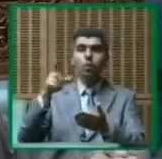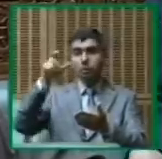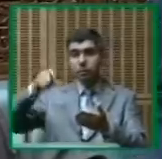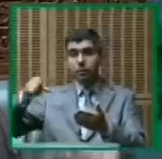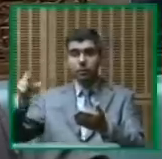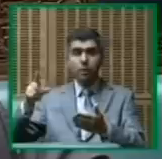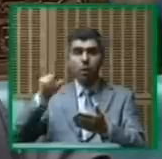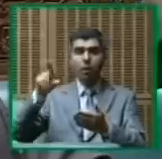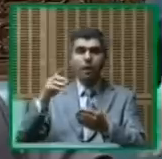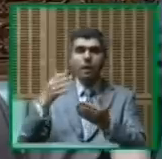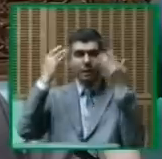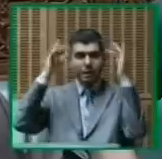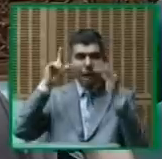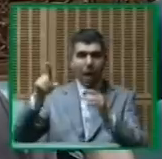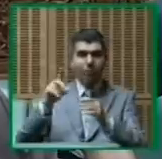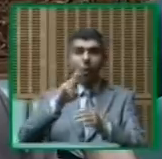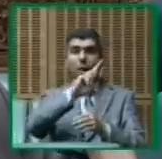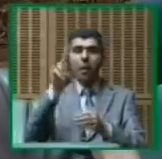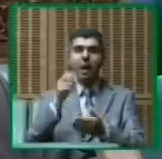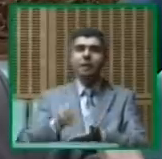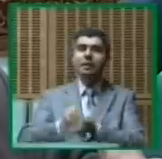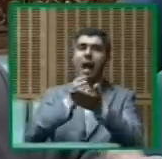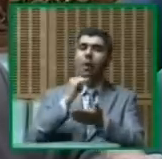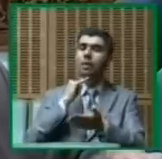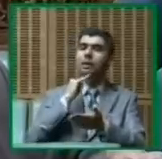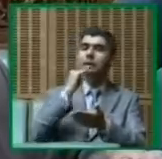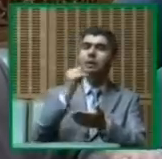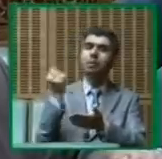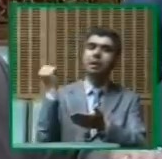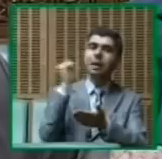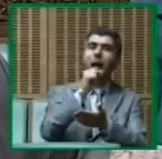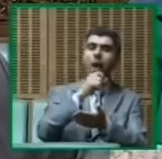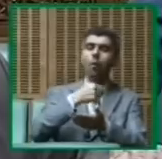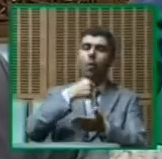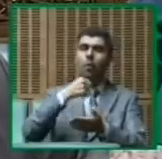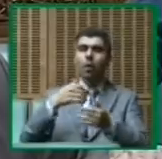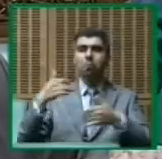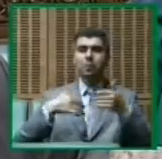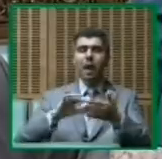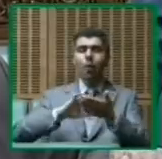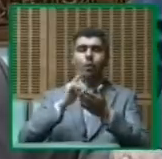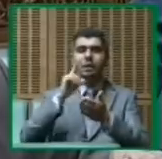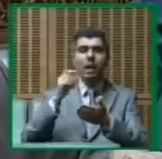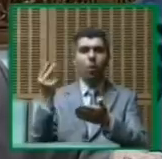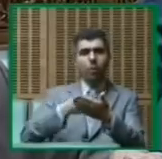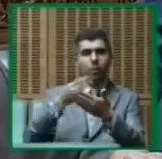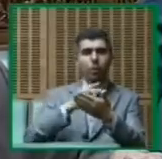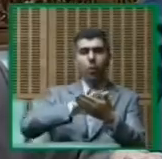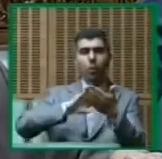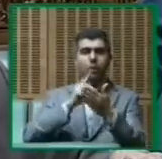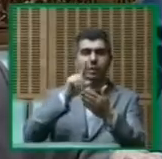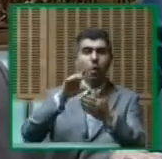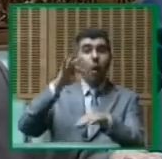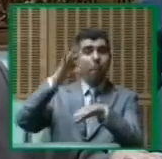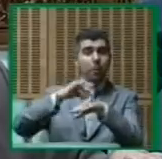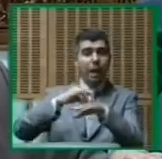ما كيجبروش لولا العطف ديال سيدنا الله ينصرو بعد النوبات اللي كيعطف عليهم وكيتكفل بهم في الامراض